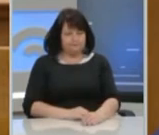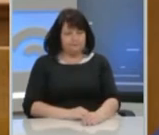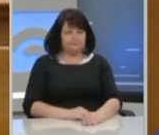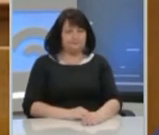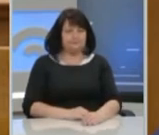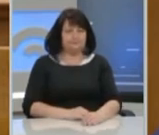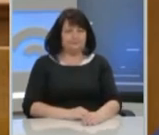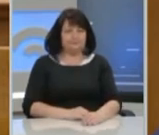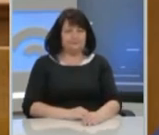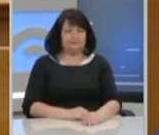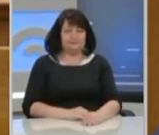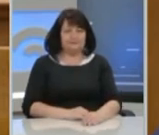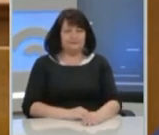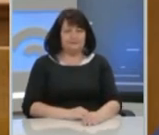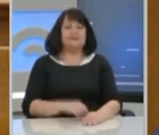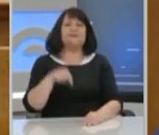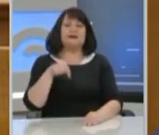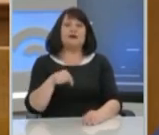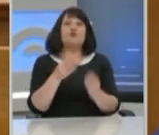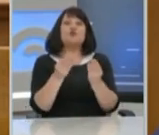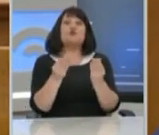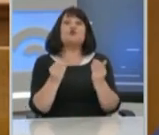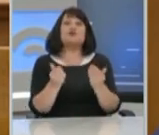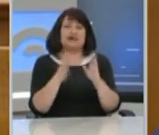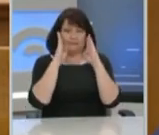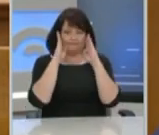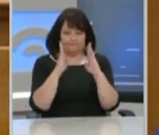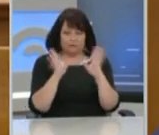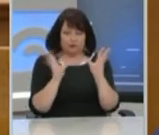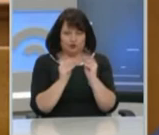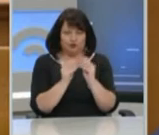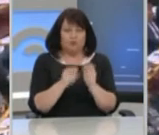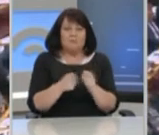Έρχομαι λοιπόν τώρα στο στην ταμπαγκέρα και τα μέτρα.